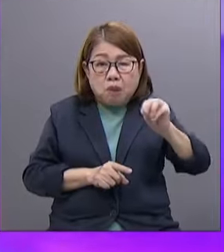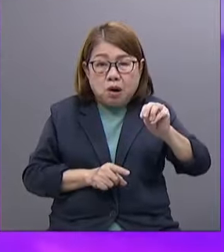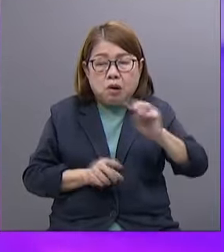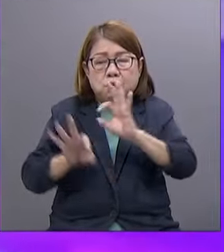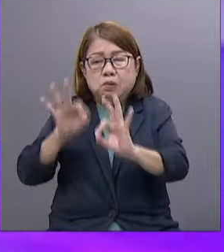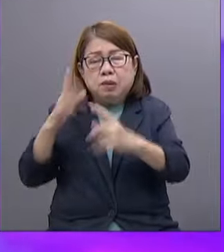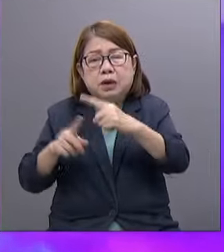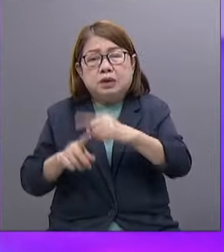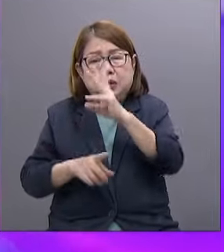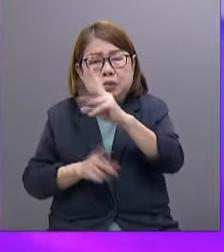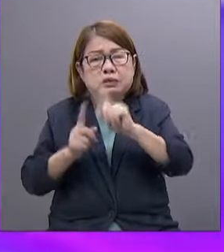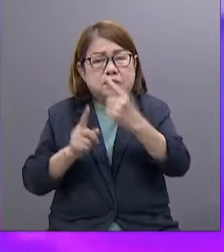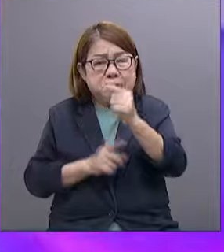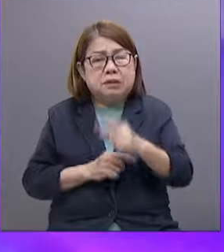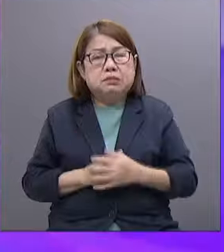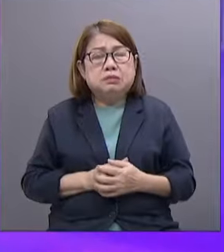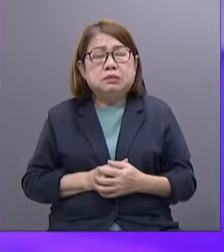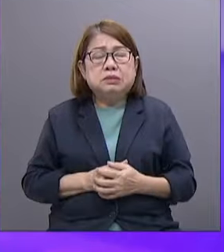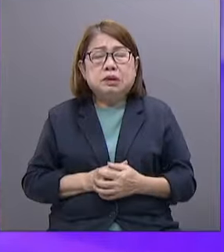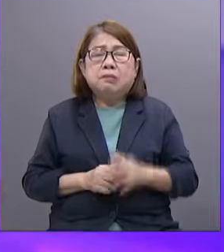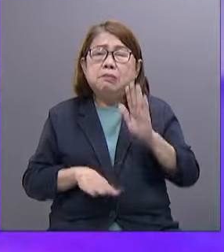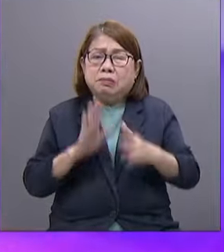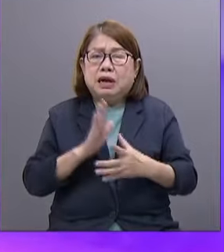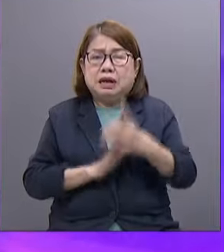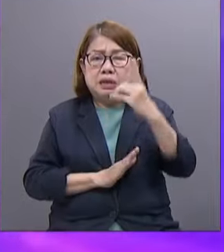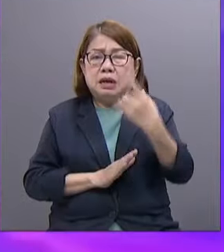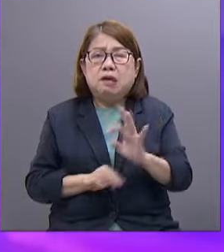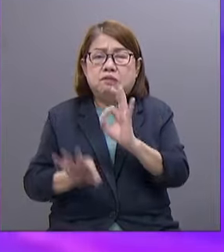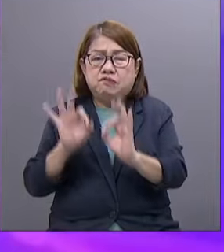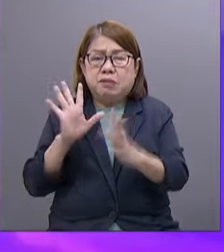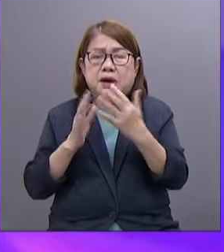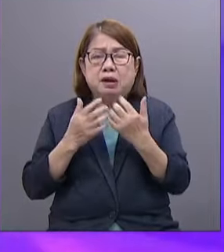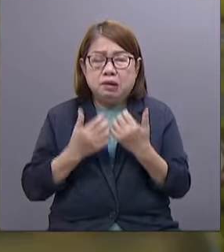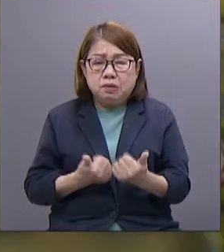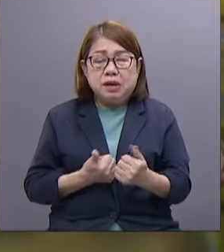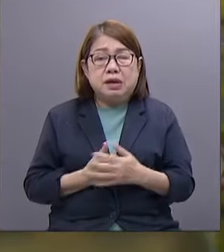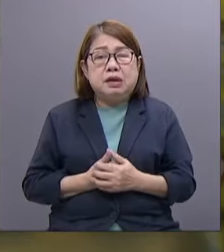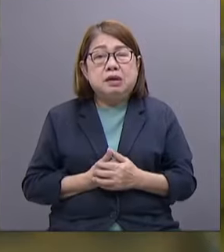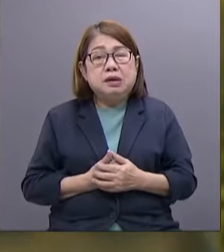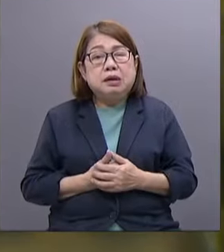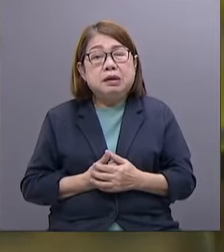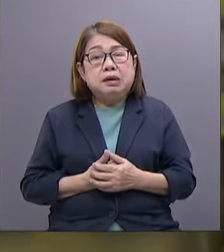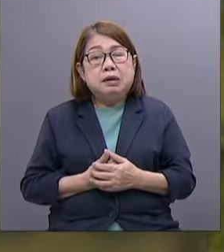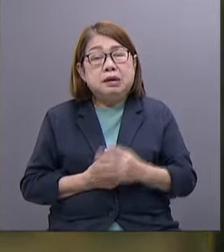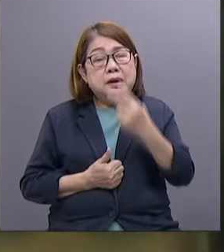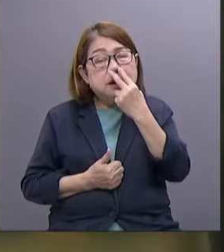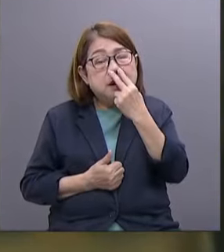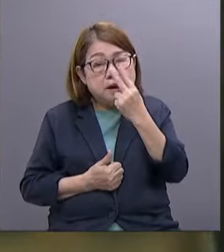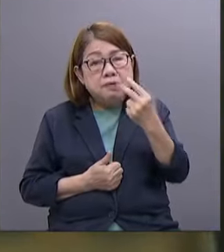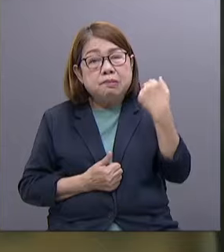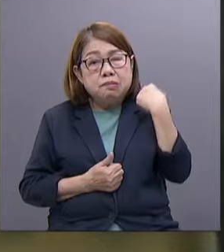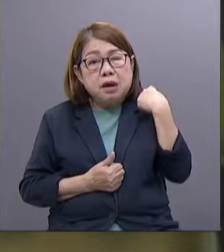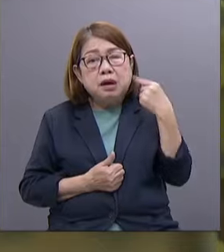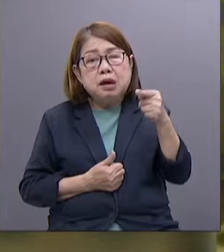มิถุนายนที่ผ่านมาเรียกว่าผ่านมา 1สัปดาห์แล้วนะคะแต่วันนี้ถ้าเกิดว่าใครได้ผ่านไปยังคงพบเห็นว่าซาก